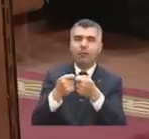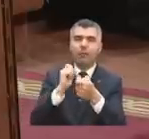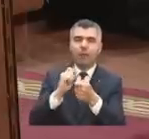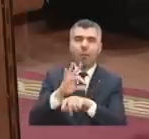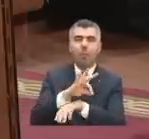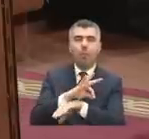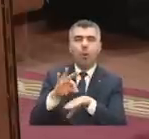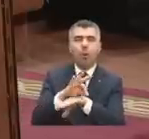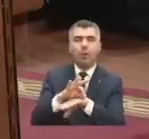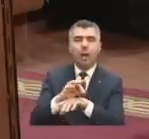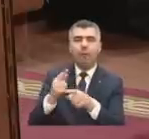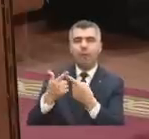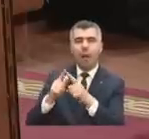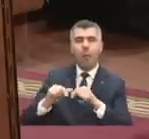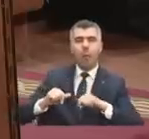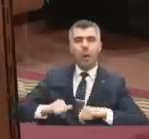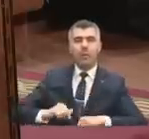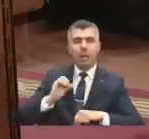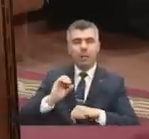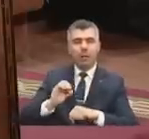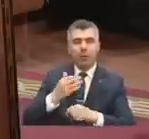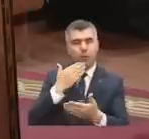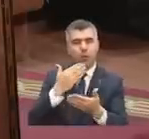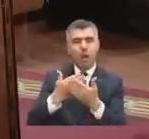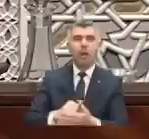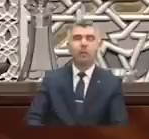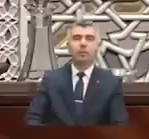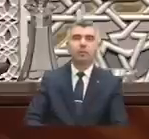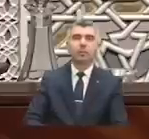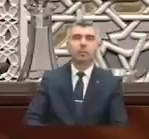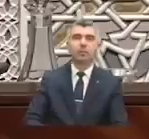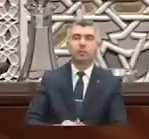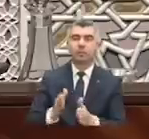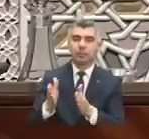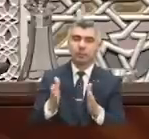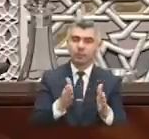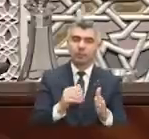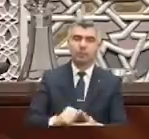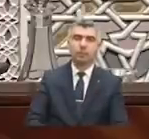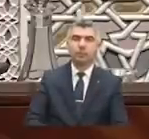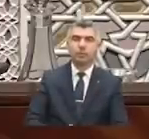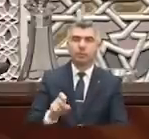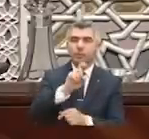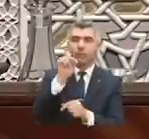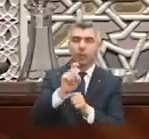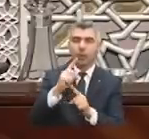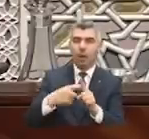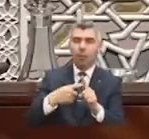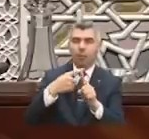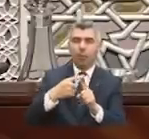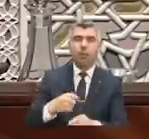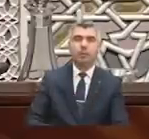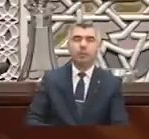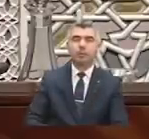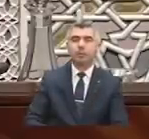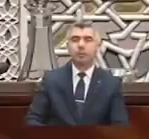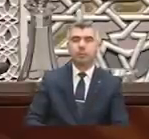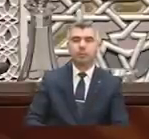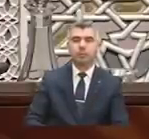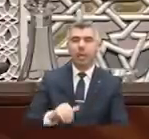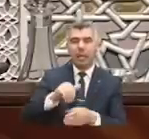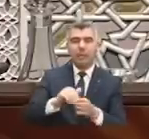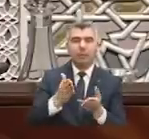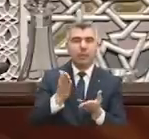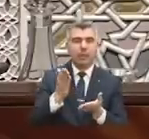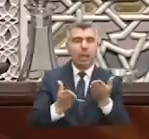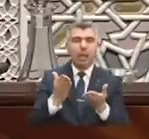العمل به في القطاعات المزاويه اخرى وشكرا شكرا سيد الوزير المحترم الان التعقيبات والتعقيب الاول عن الفريق